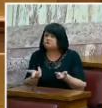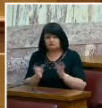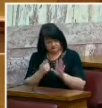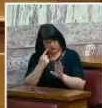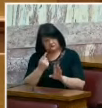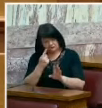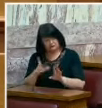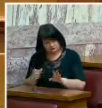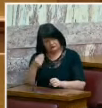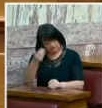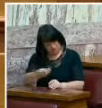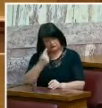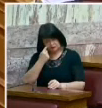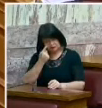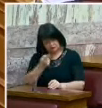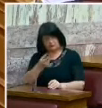Θα σας τη βρω και θα σας τη φέρω.